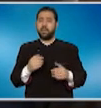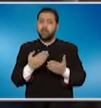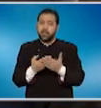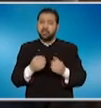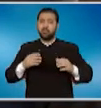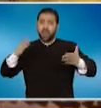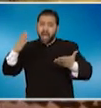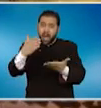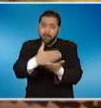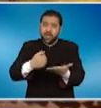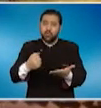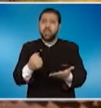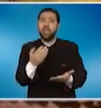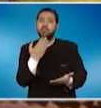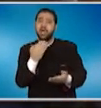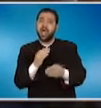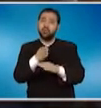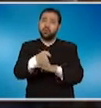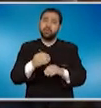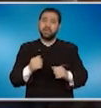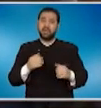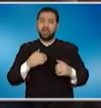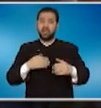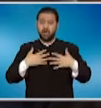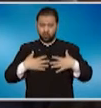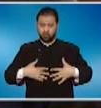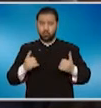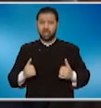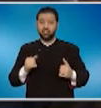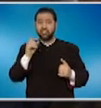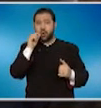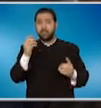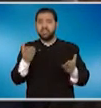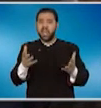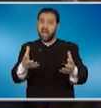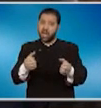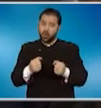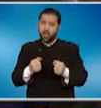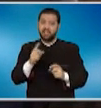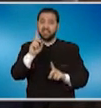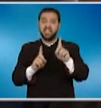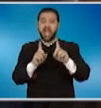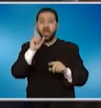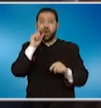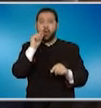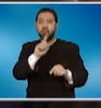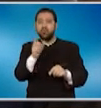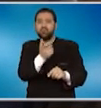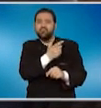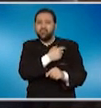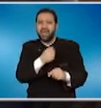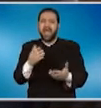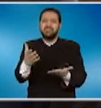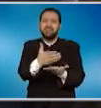și pentru a birui păcatul prin intermediul acestei firi umane omenești pe care a asumat-o. Dacă omul nu putea să fie în stare